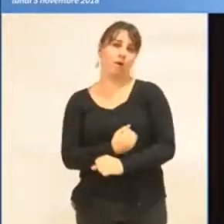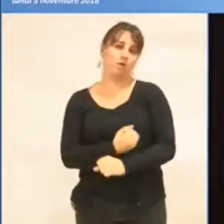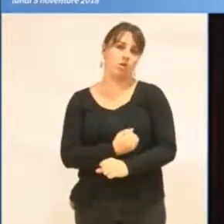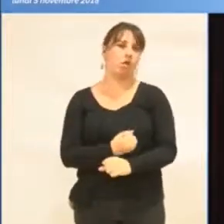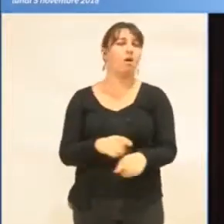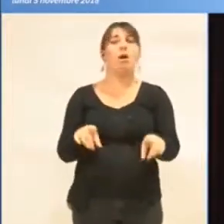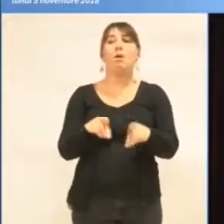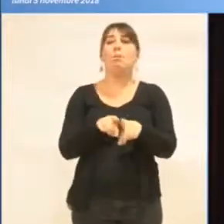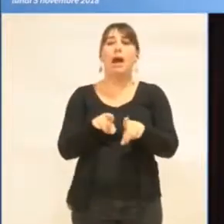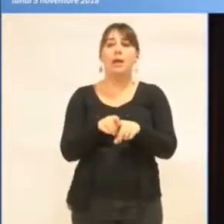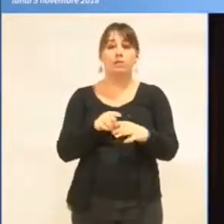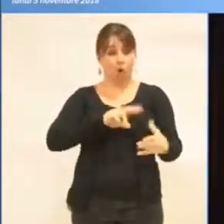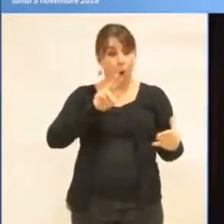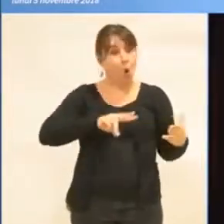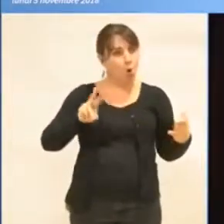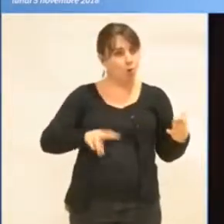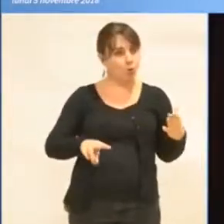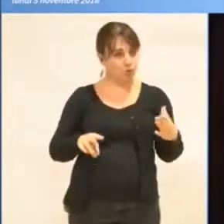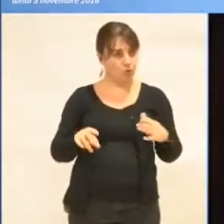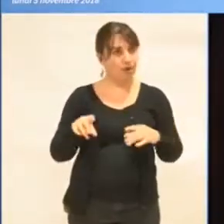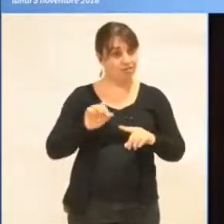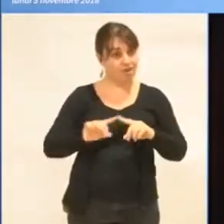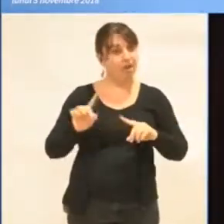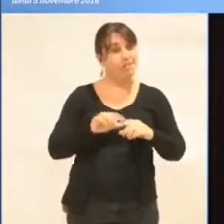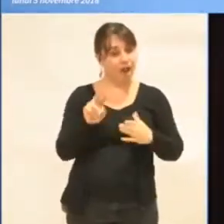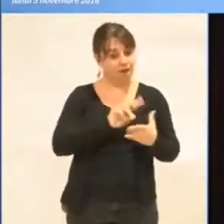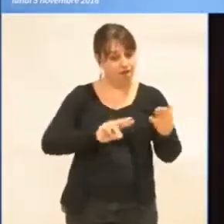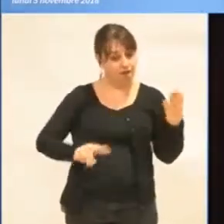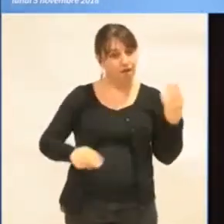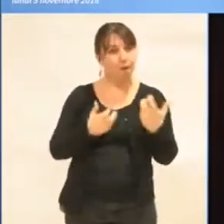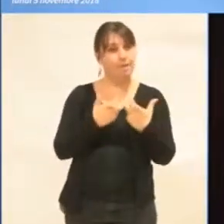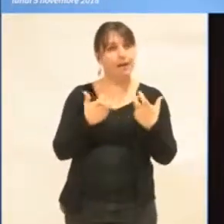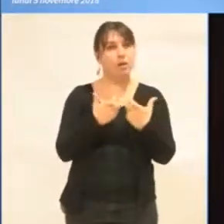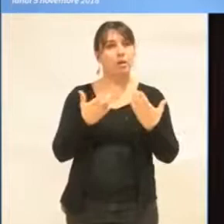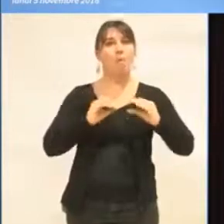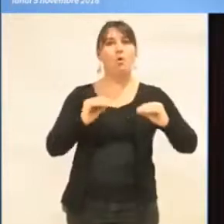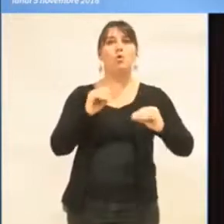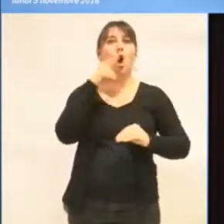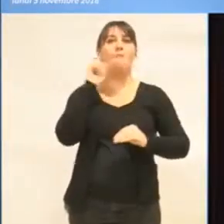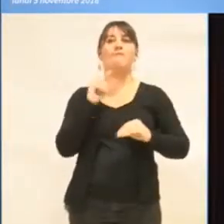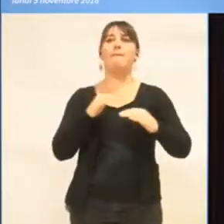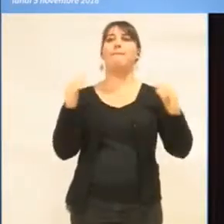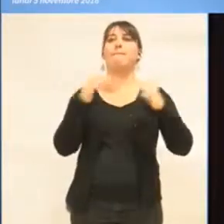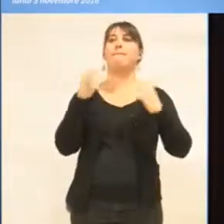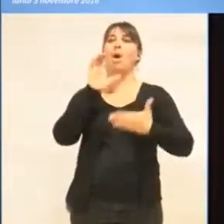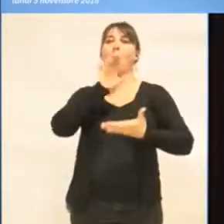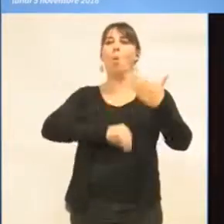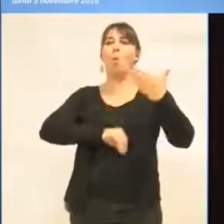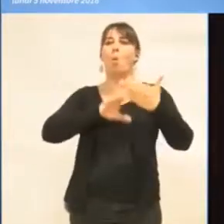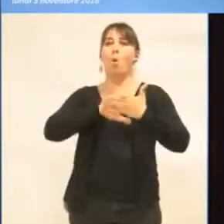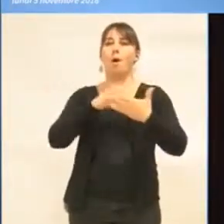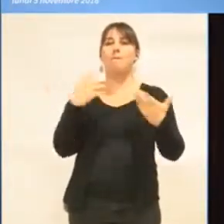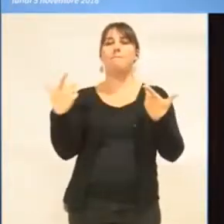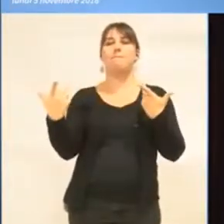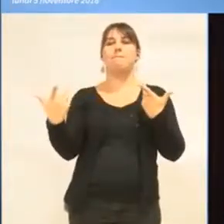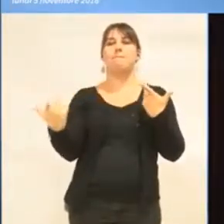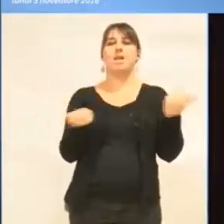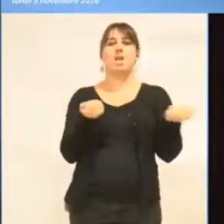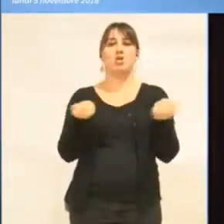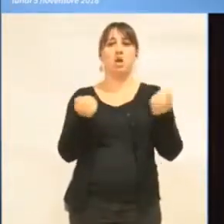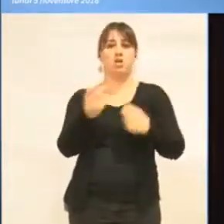faisons vraiment, moi je trouve que c'est intéressant ce qui est fait au niveau de la mixité des jurys. Et bizarrement, c'est quelque chose qui n'est